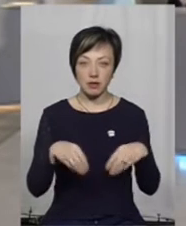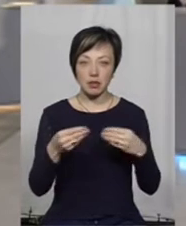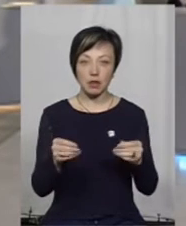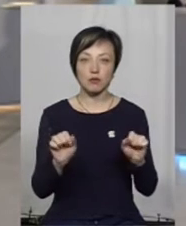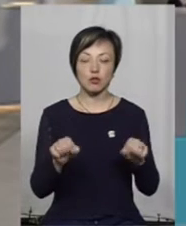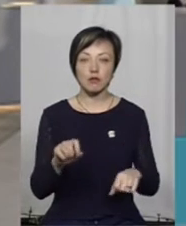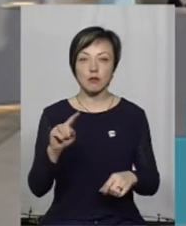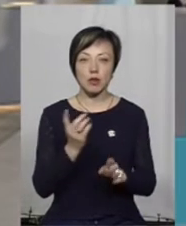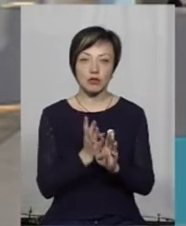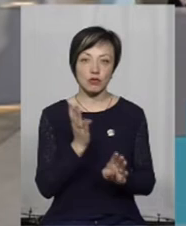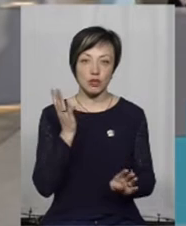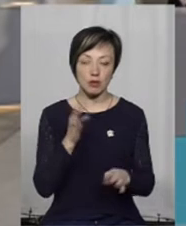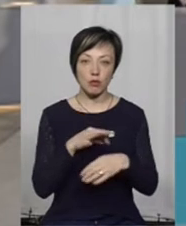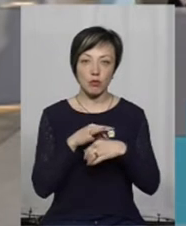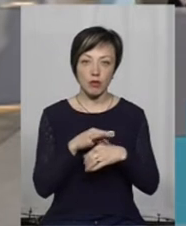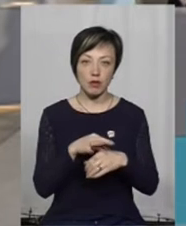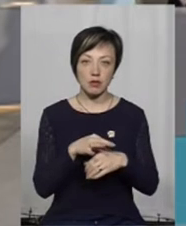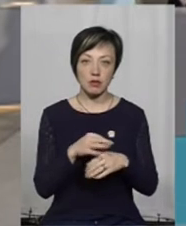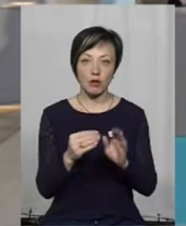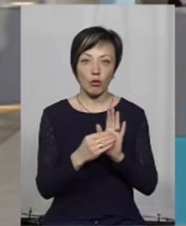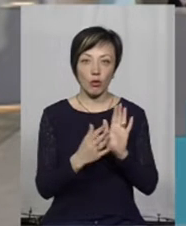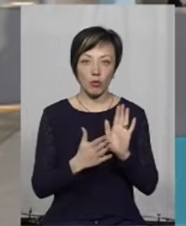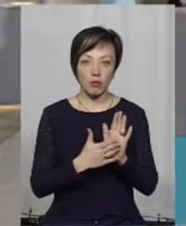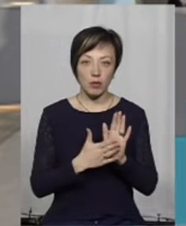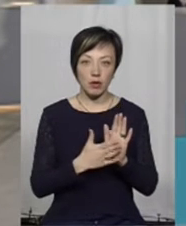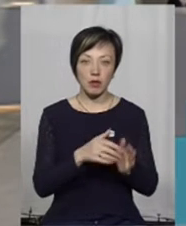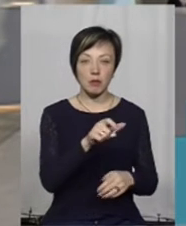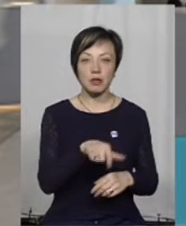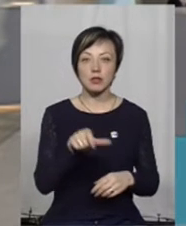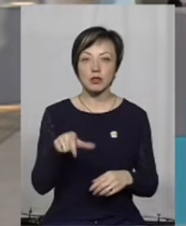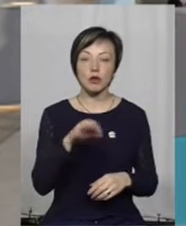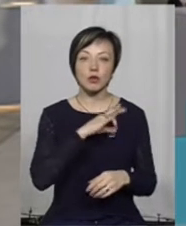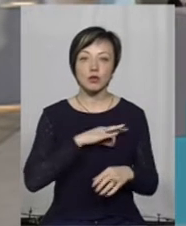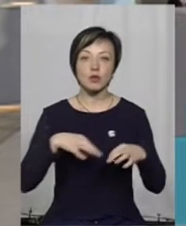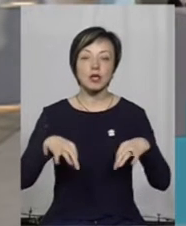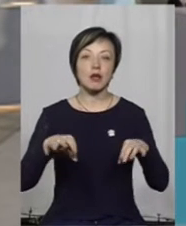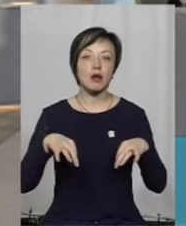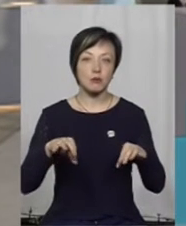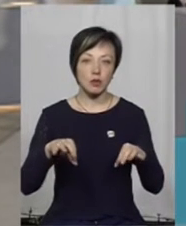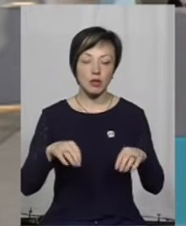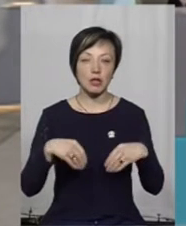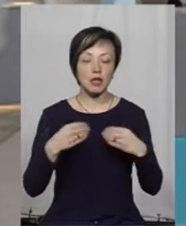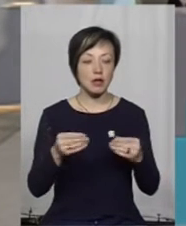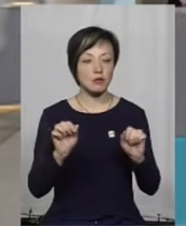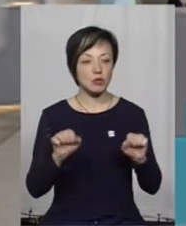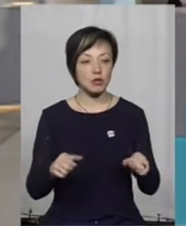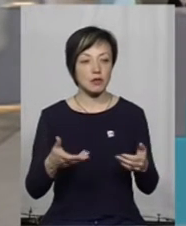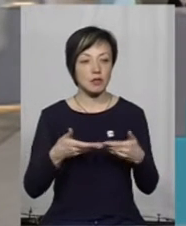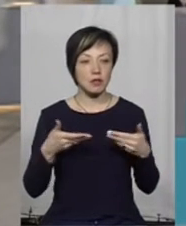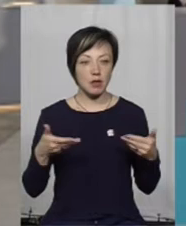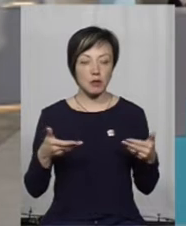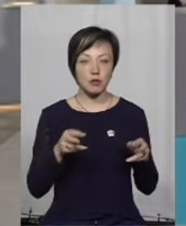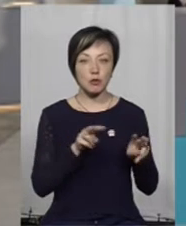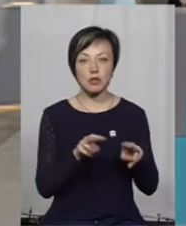надасть можливість, в першу чергу, це нам провести облік. Облік пасажирів, які користуються транспортом. Вона надасть можливість нам